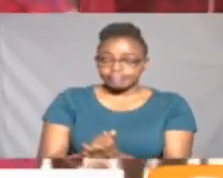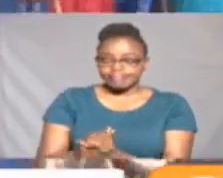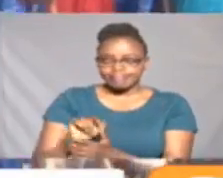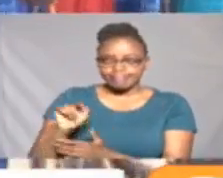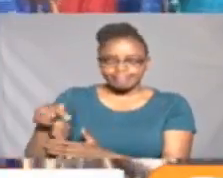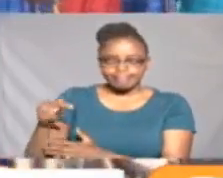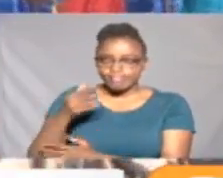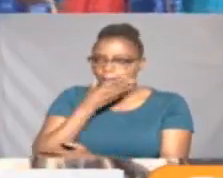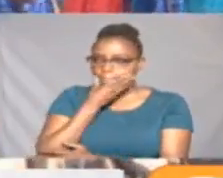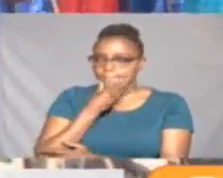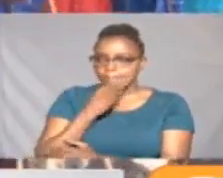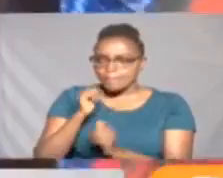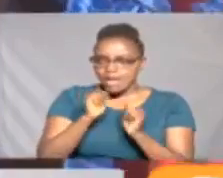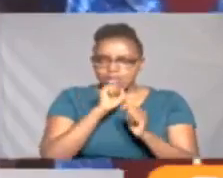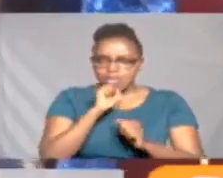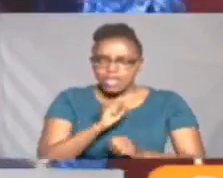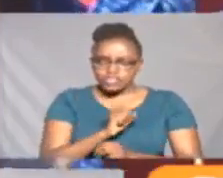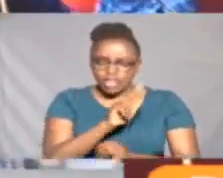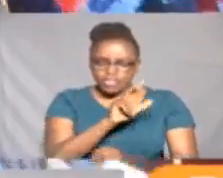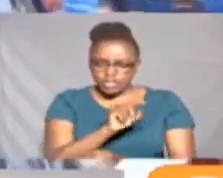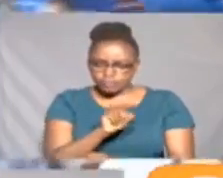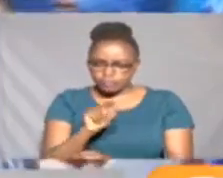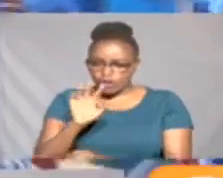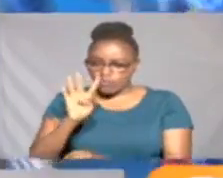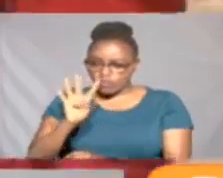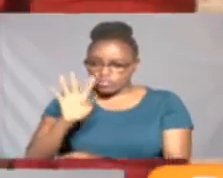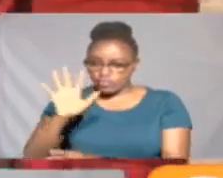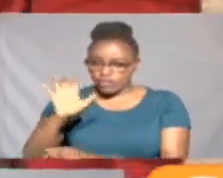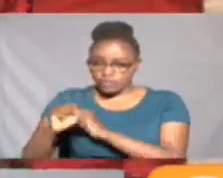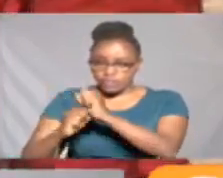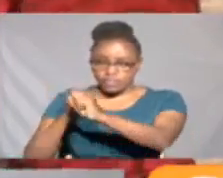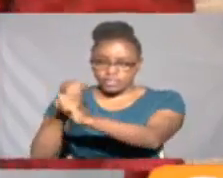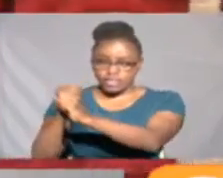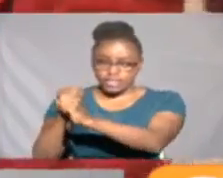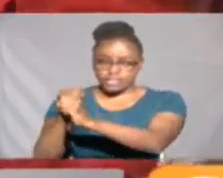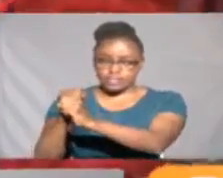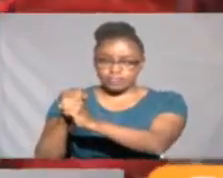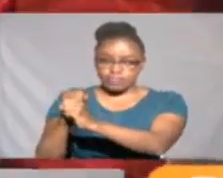thousands of men aged between 30 and 45 years